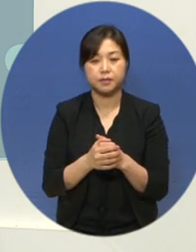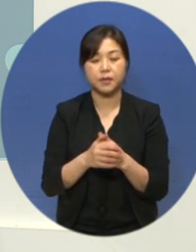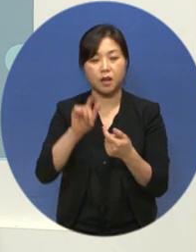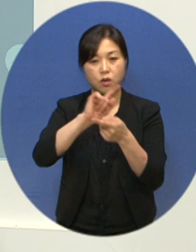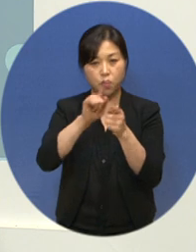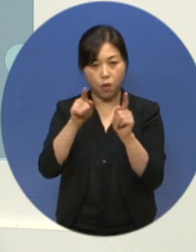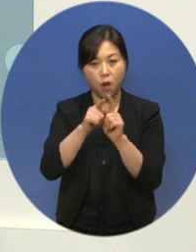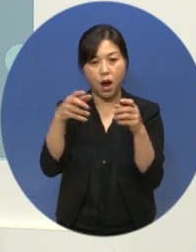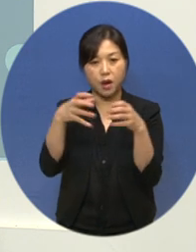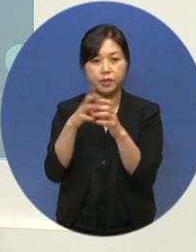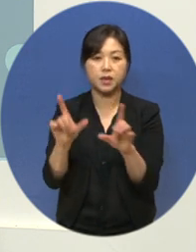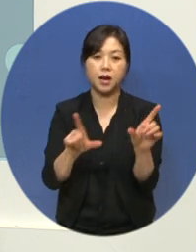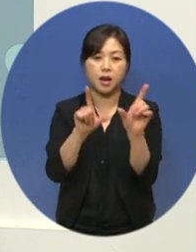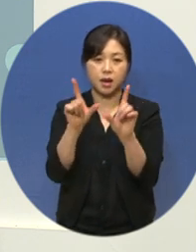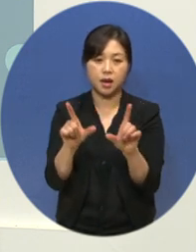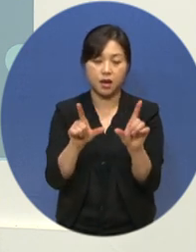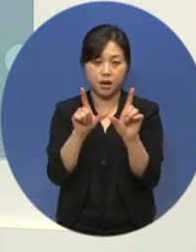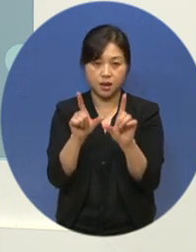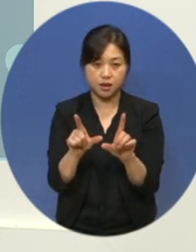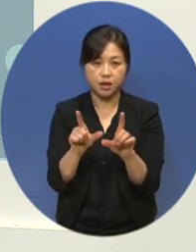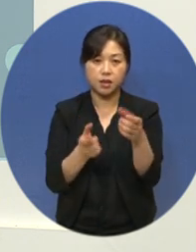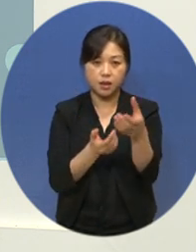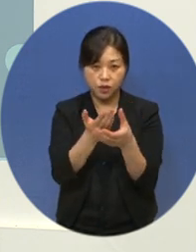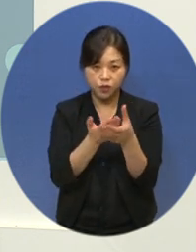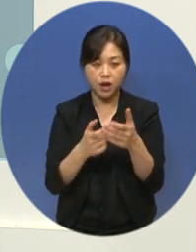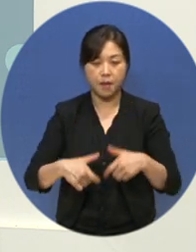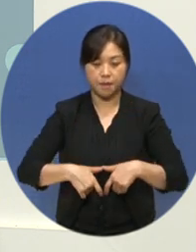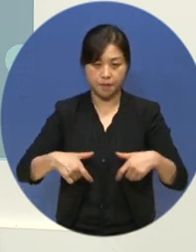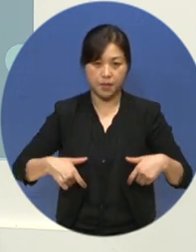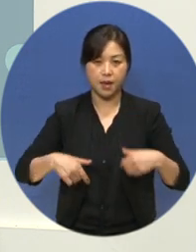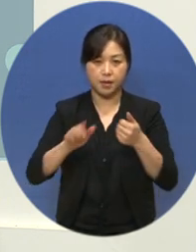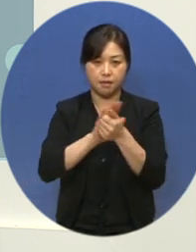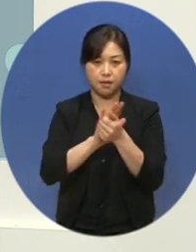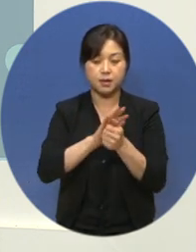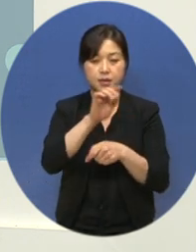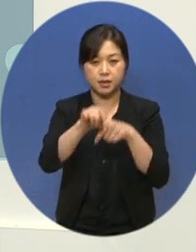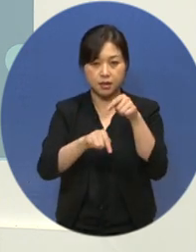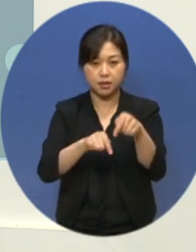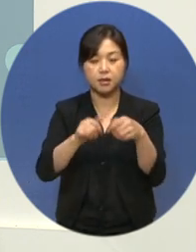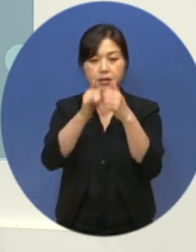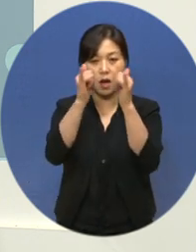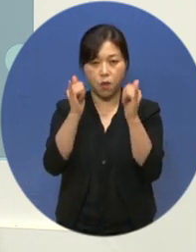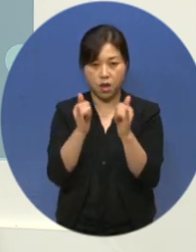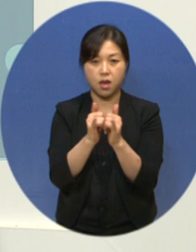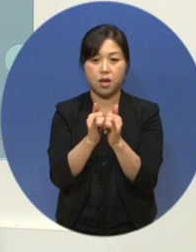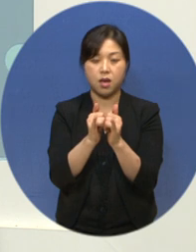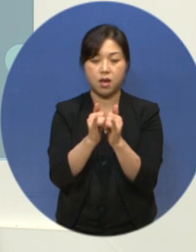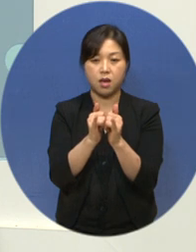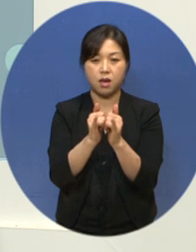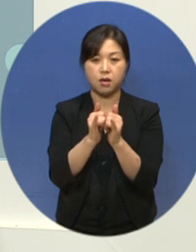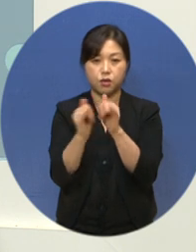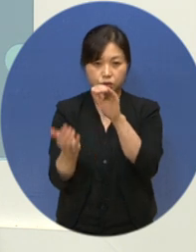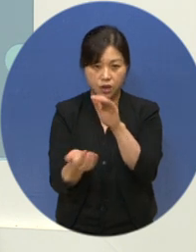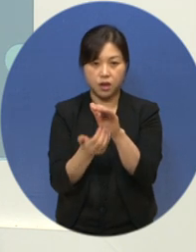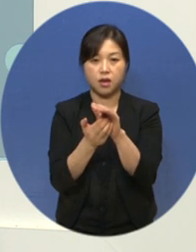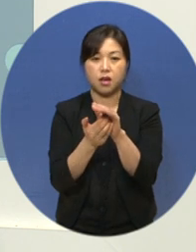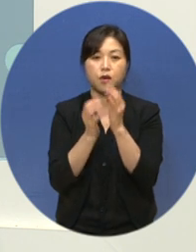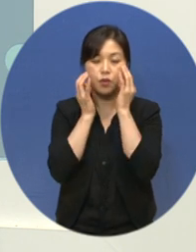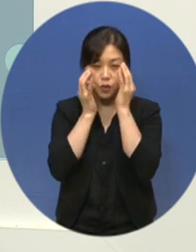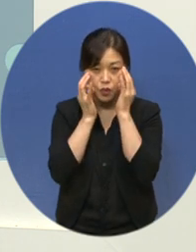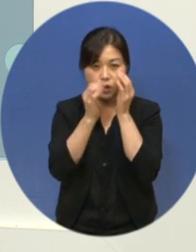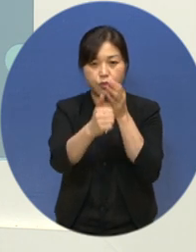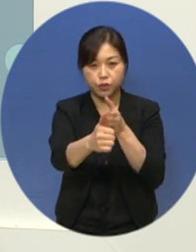서로 더불어 살아가는 그래서 나눔과 배려를 실천하는 이 사회가 되도록 노력해